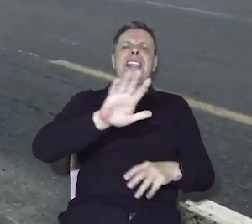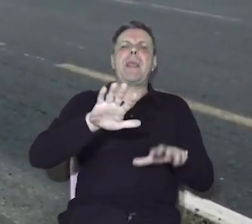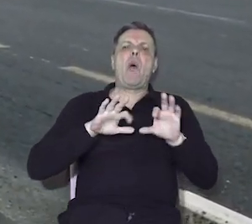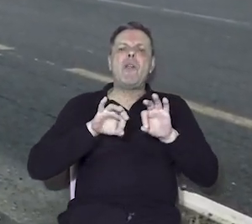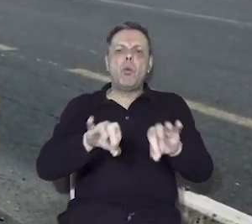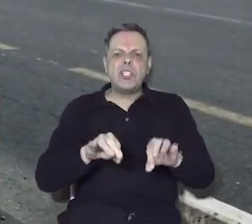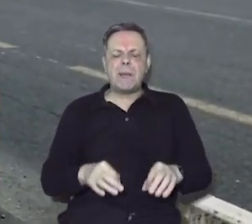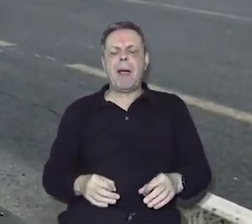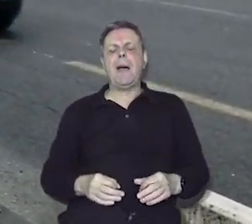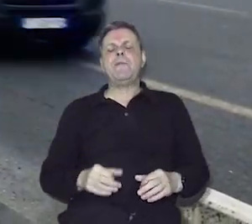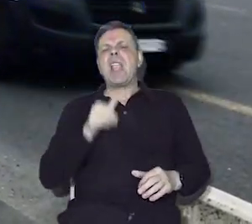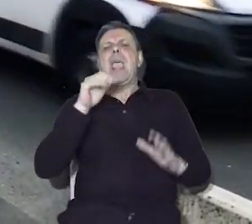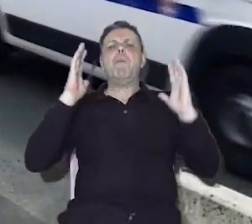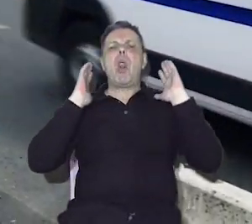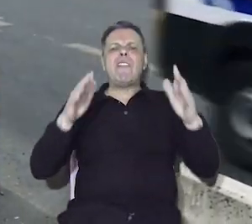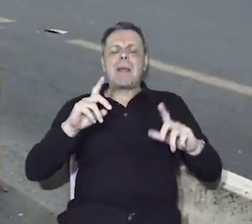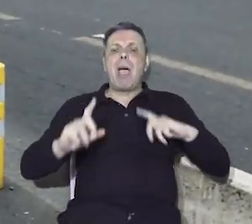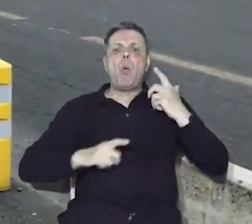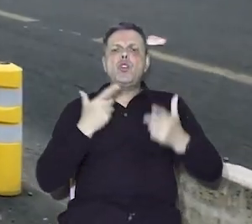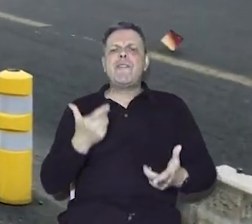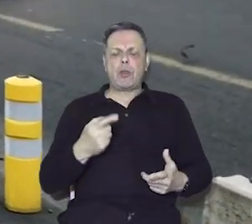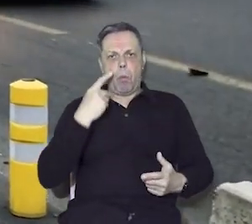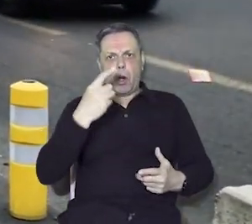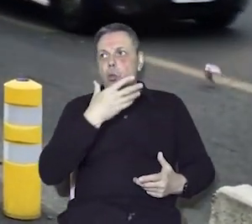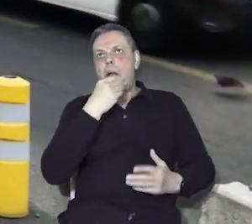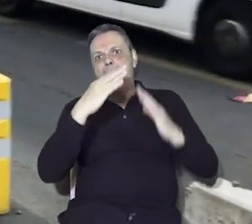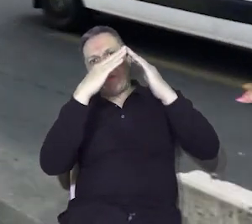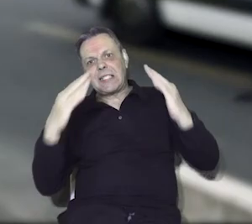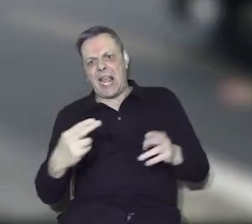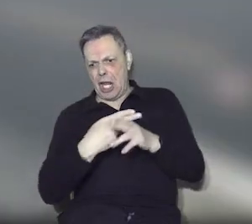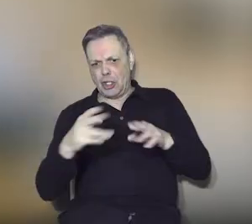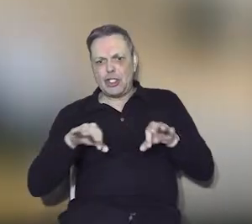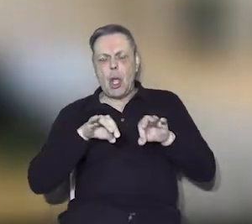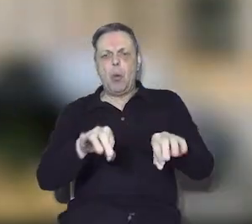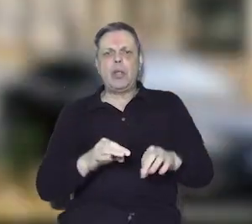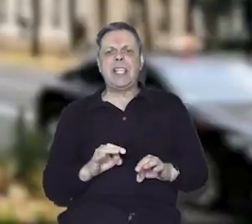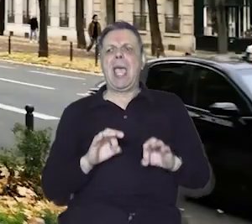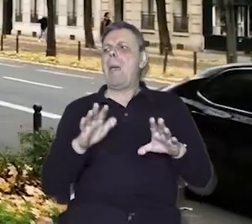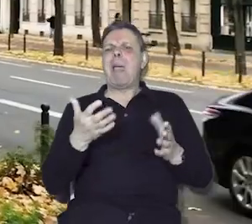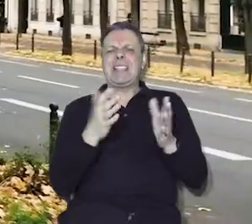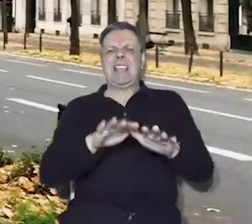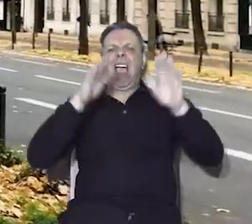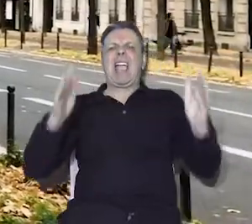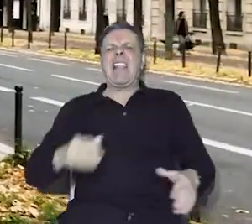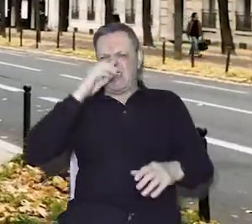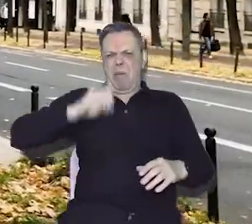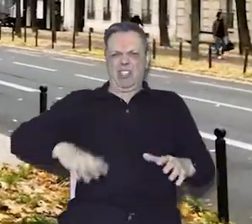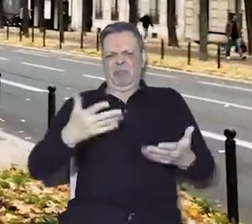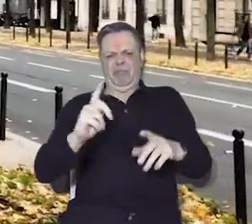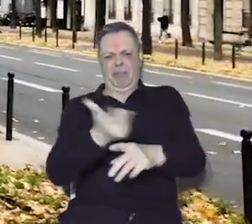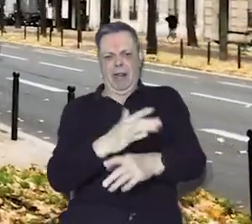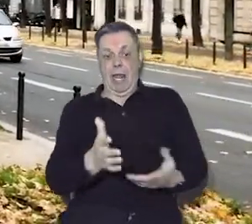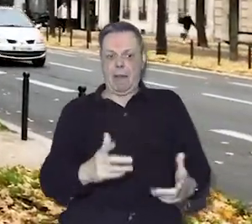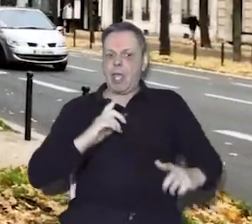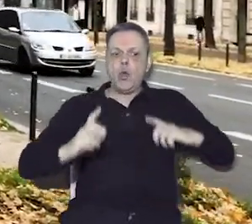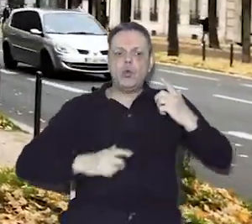i bulevarima i uživati u pogledu na lijepe zgrade, čiste ulice bez kanti za smeće, te uživati